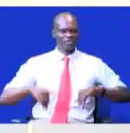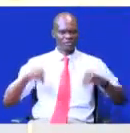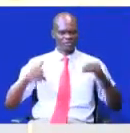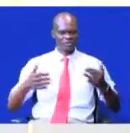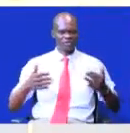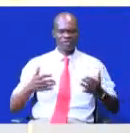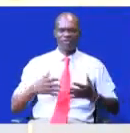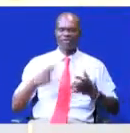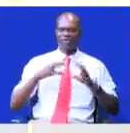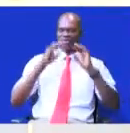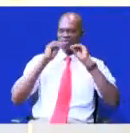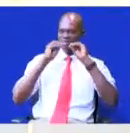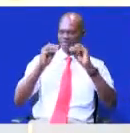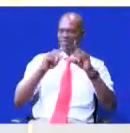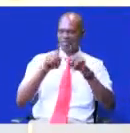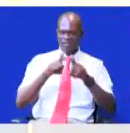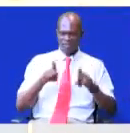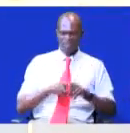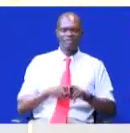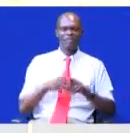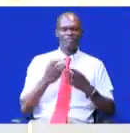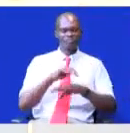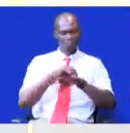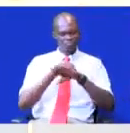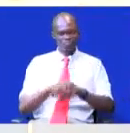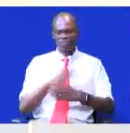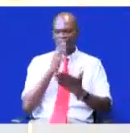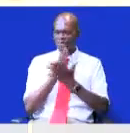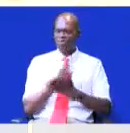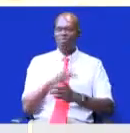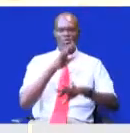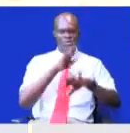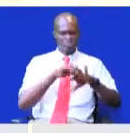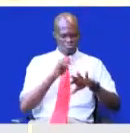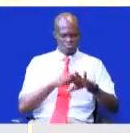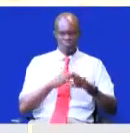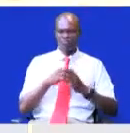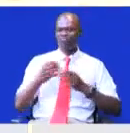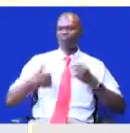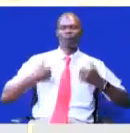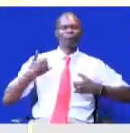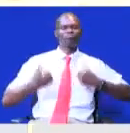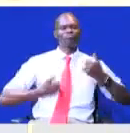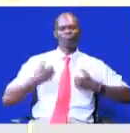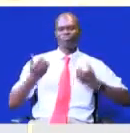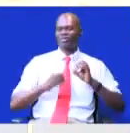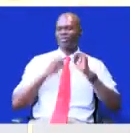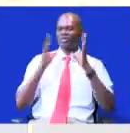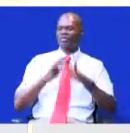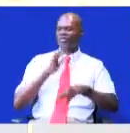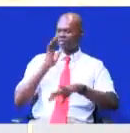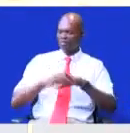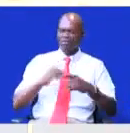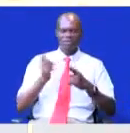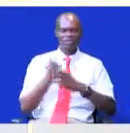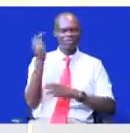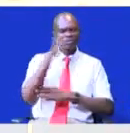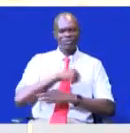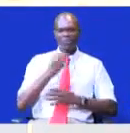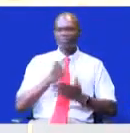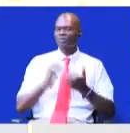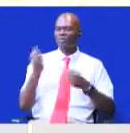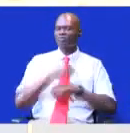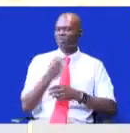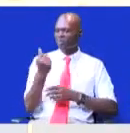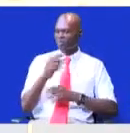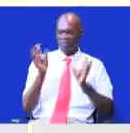Koro teaching an kaka Kisungu wacho, teaching is a call. En a vocation, en gima kuluongi to kibi ni biro loso pesa.